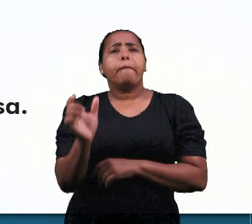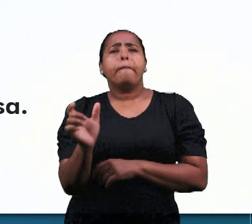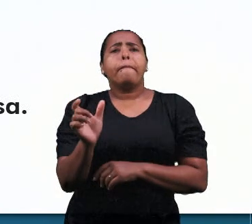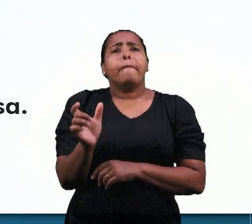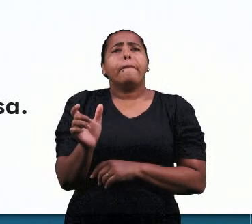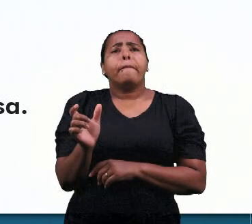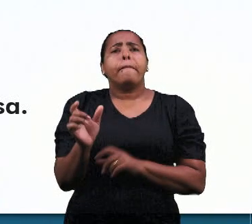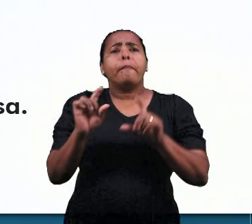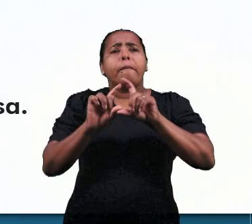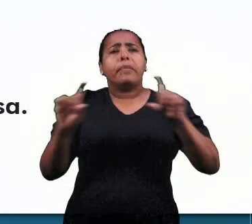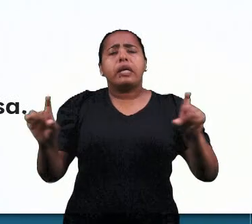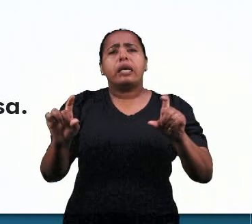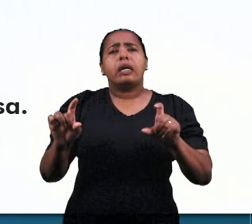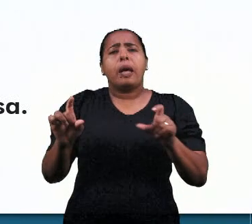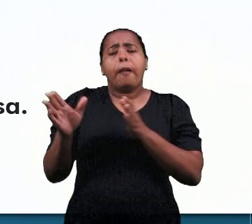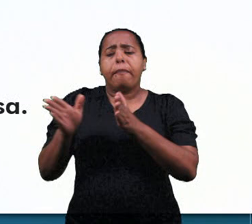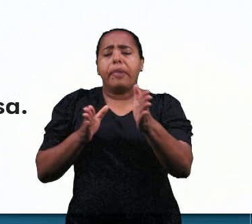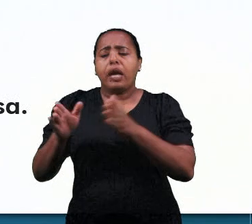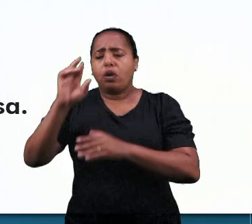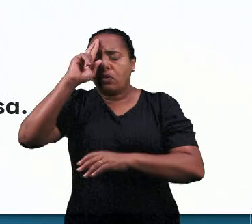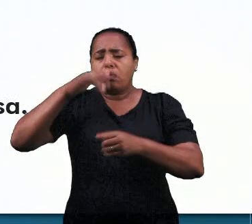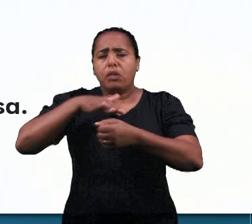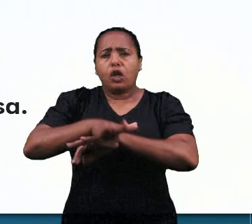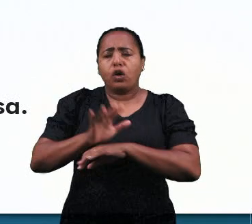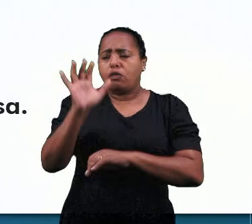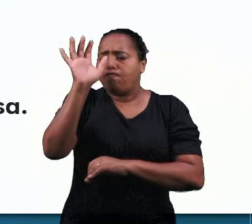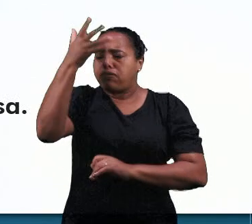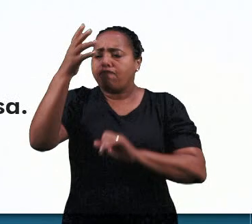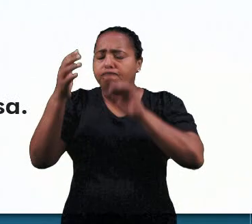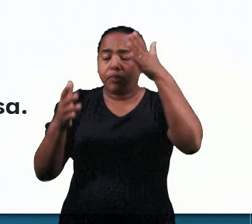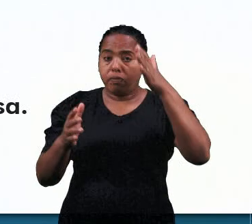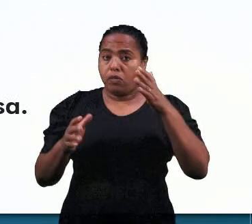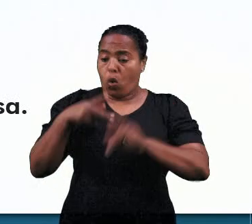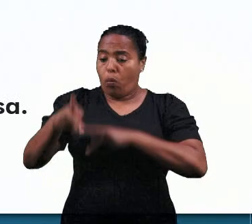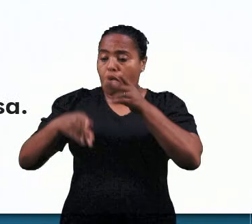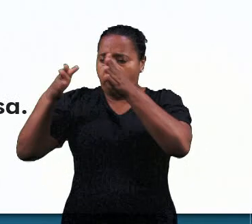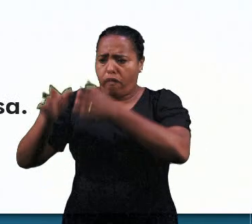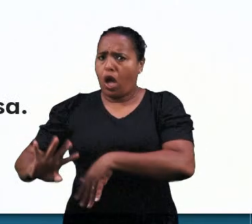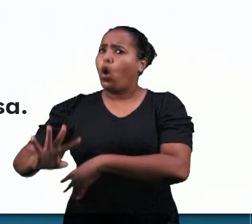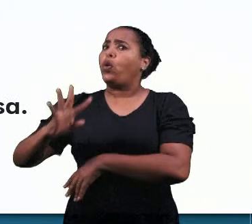minuit fait référence à un temps marqué par des signes. L'Église